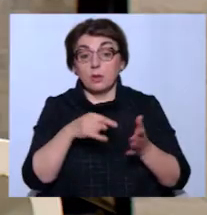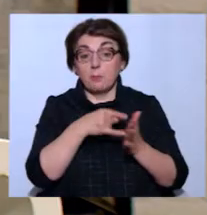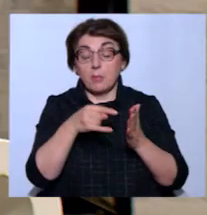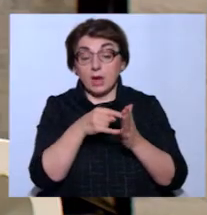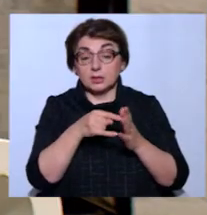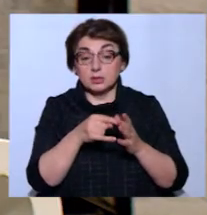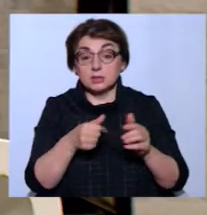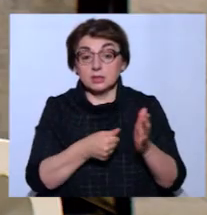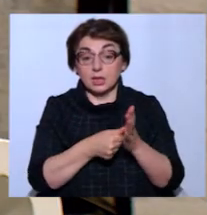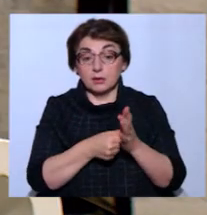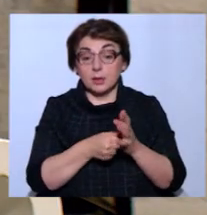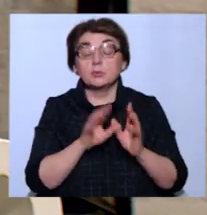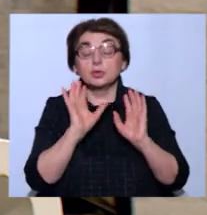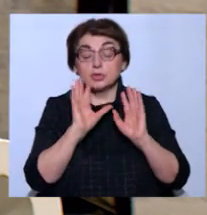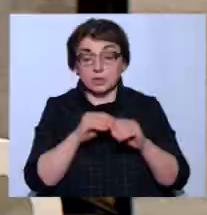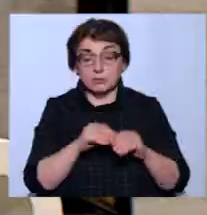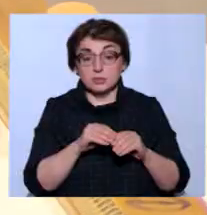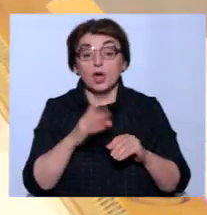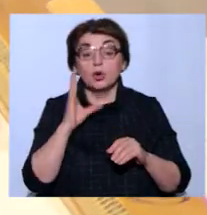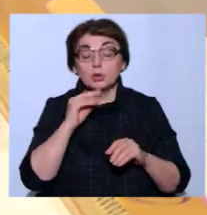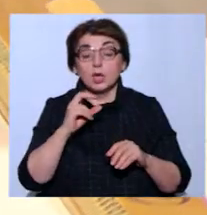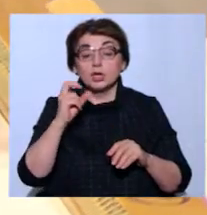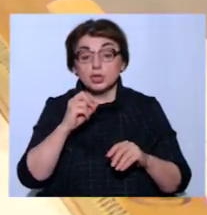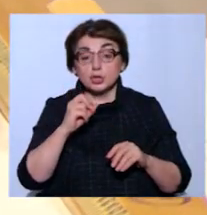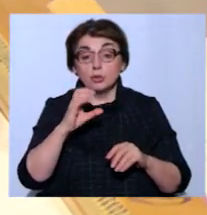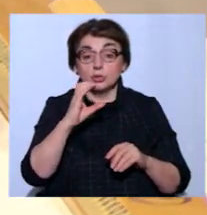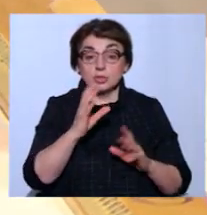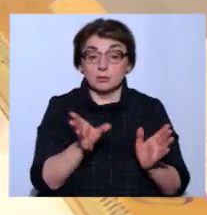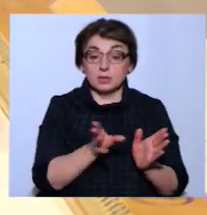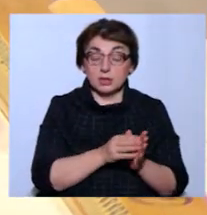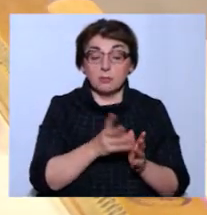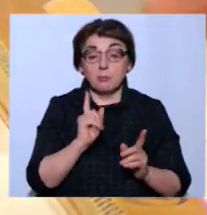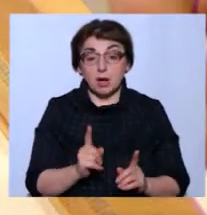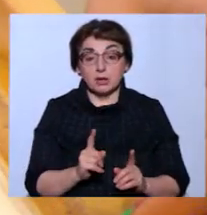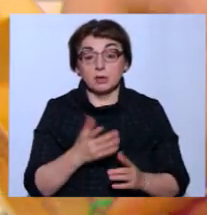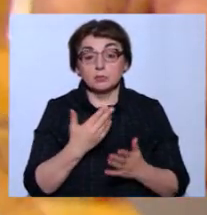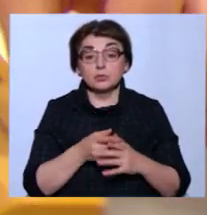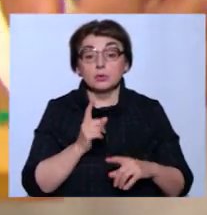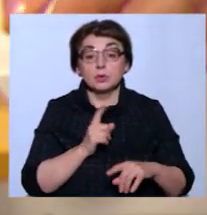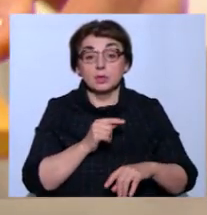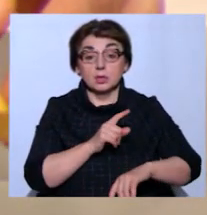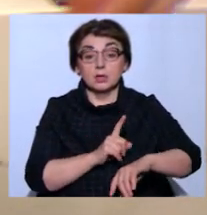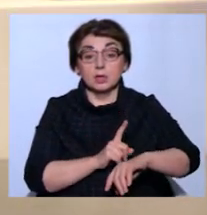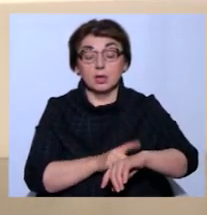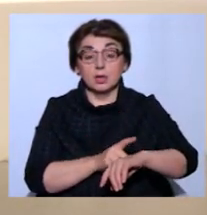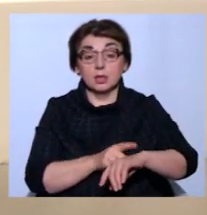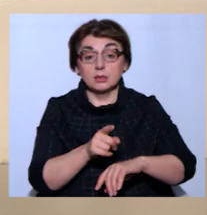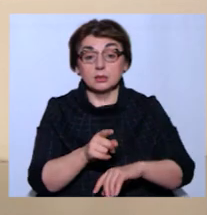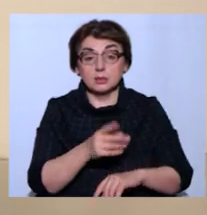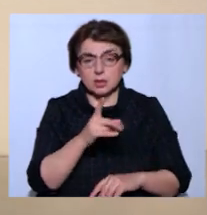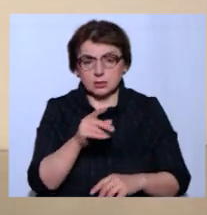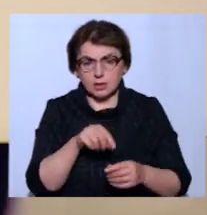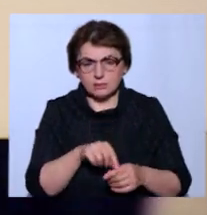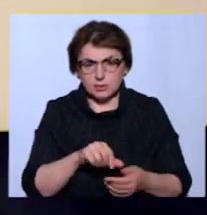პოლუსებმა ერთმანეთი მიიზიდა. ეს არის მაგნიტური ძალის გამოვლინება. თუ მე მაგალითად რკინის სარჭს დავდებ აი ამ ხის